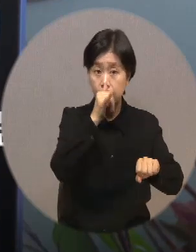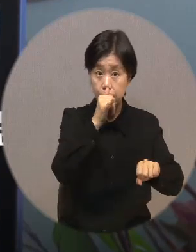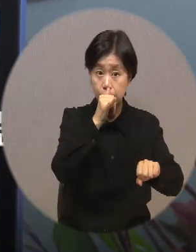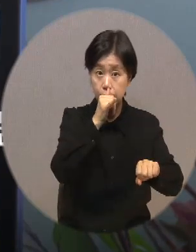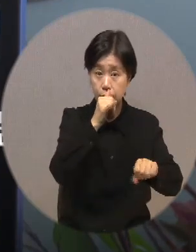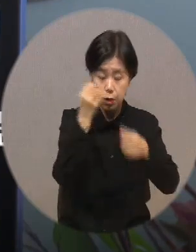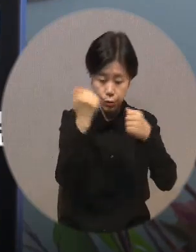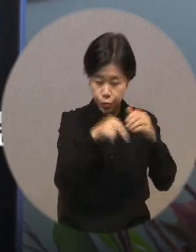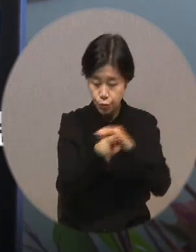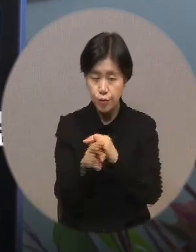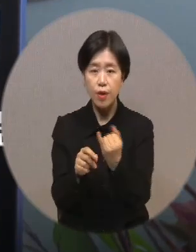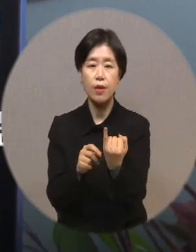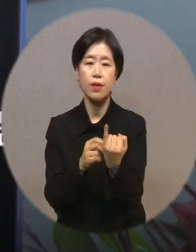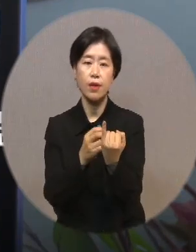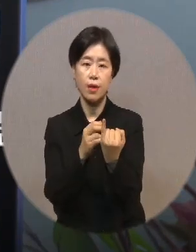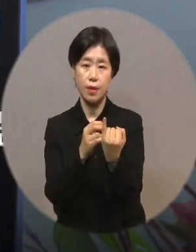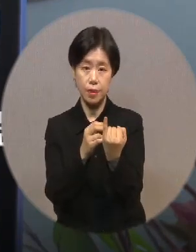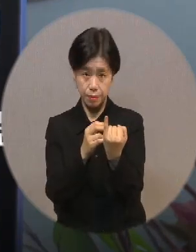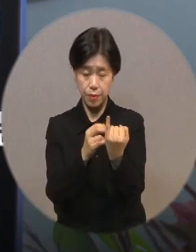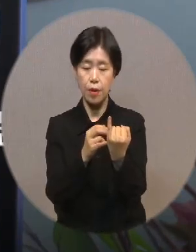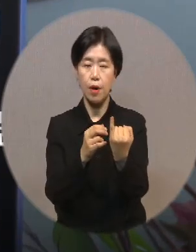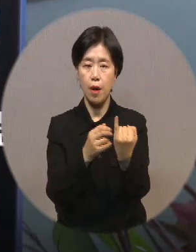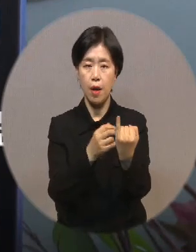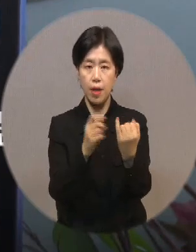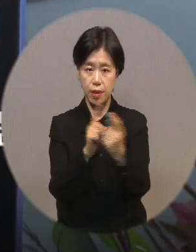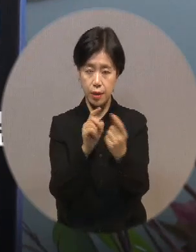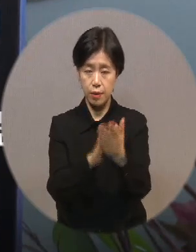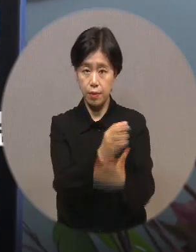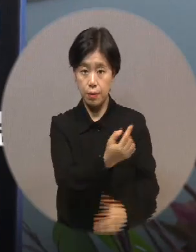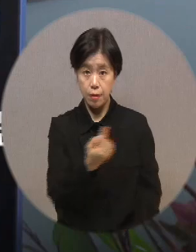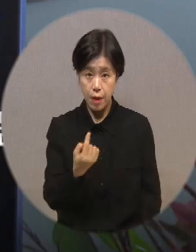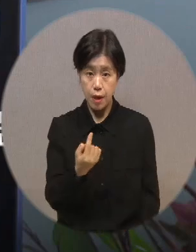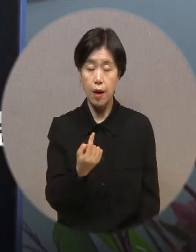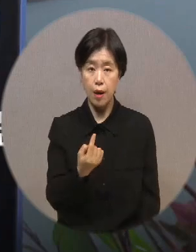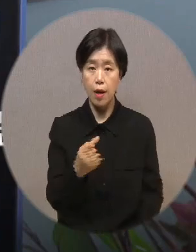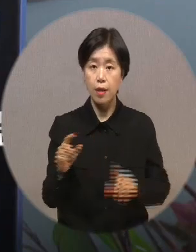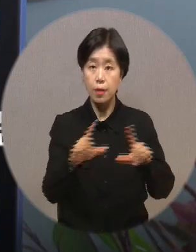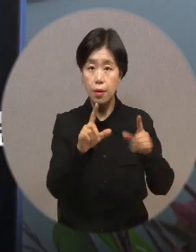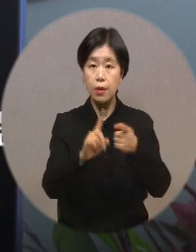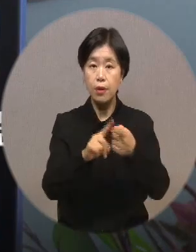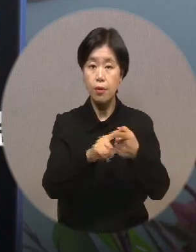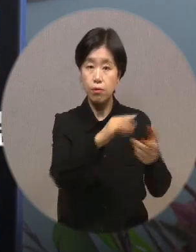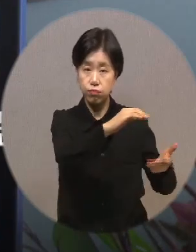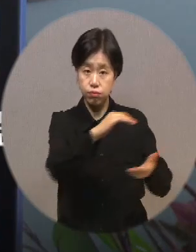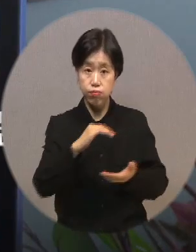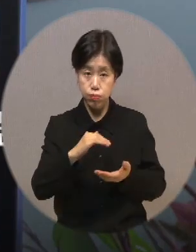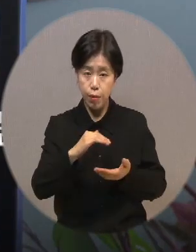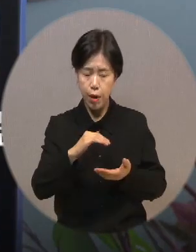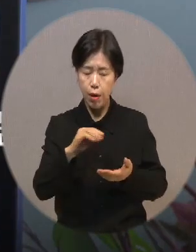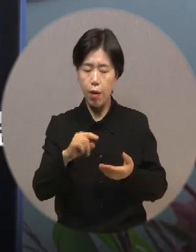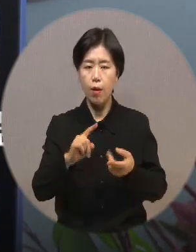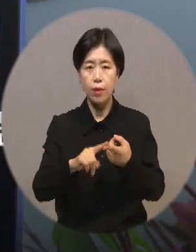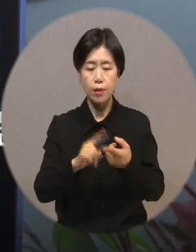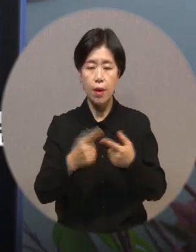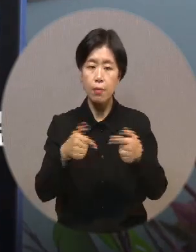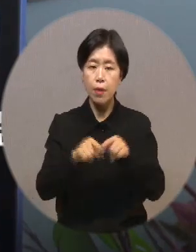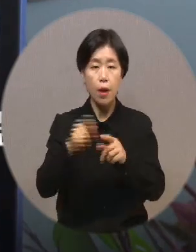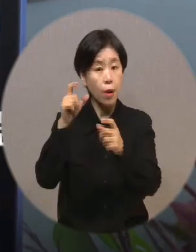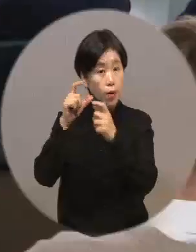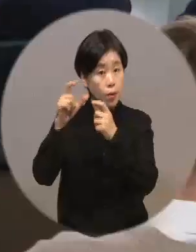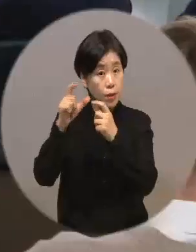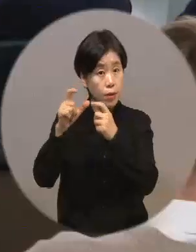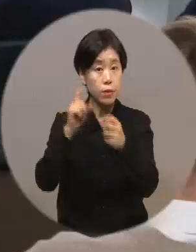여성이 처한 권리 상황을 듣고 그 개선 방안을 함께 고민해보기 위해서